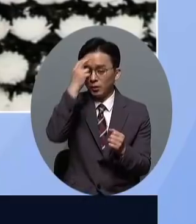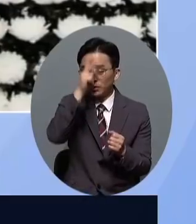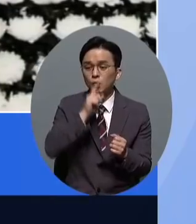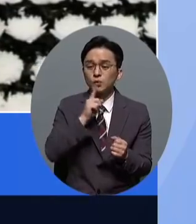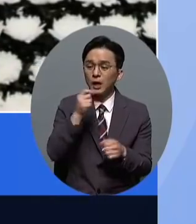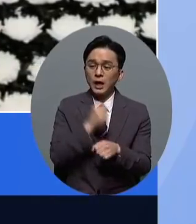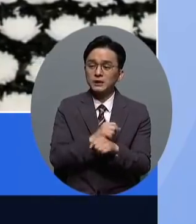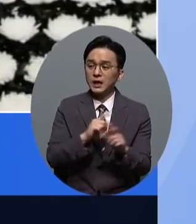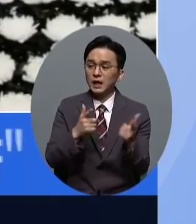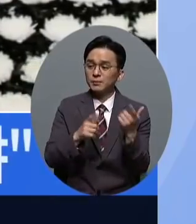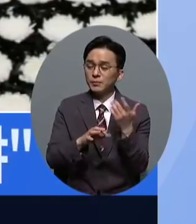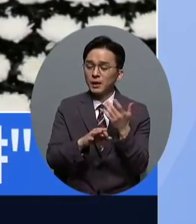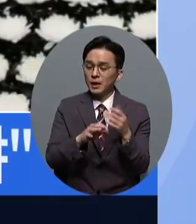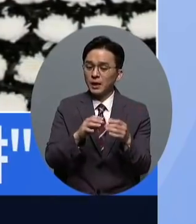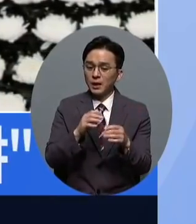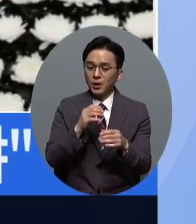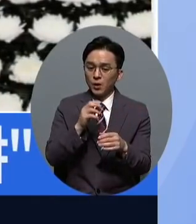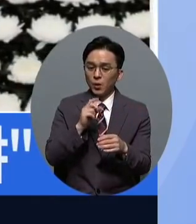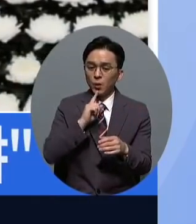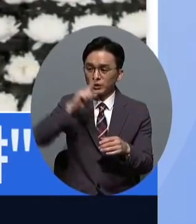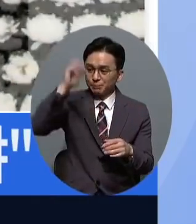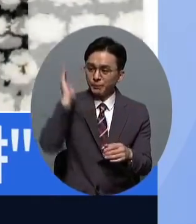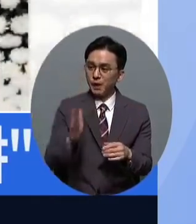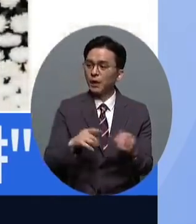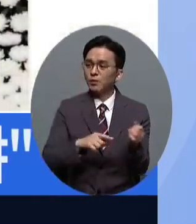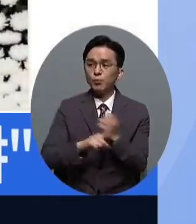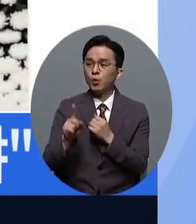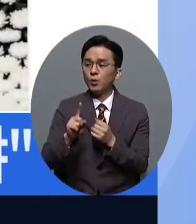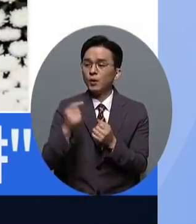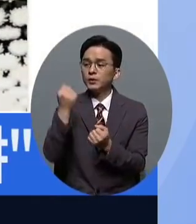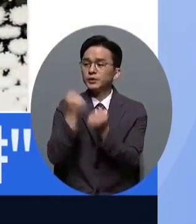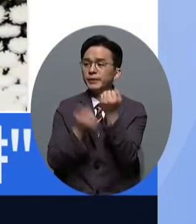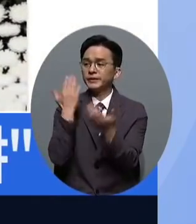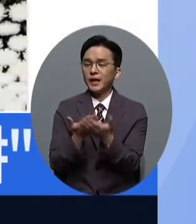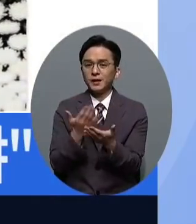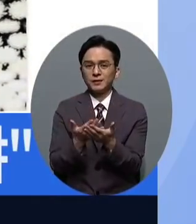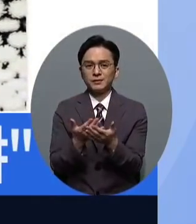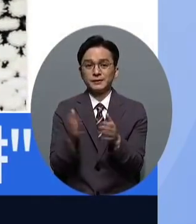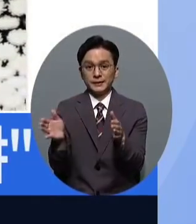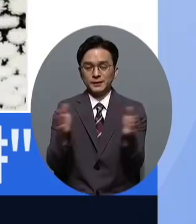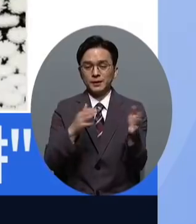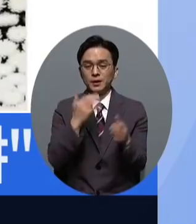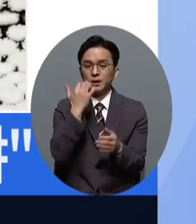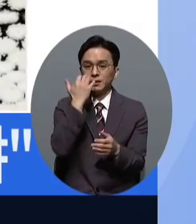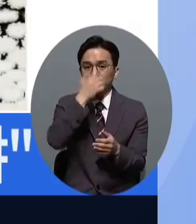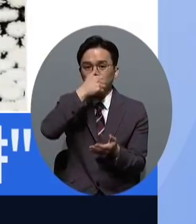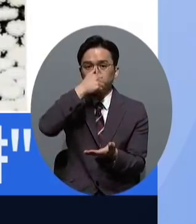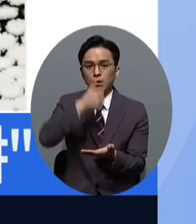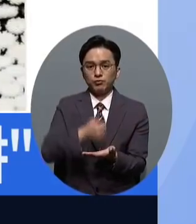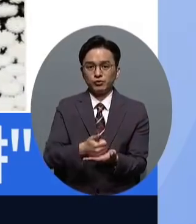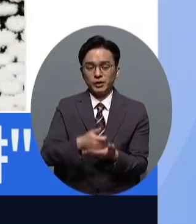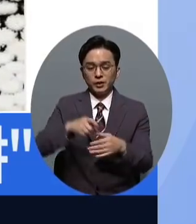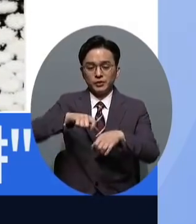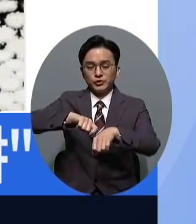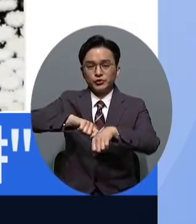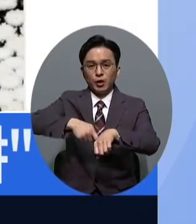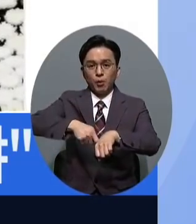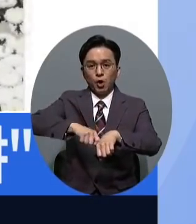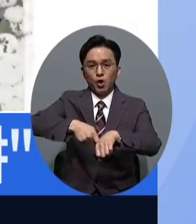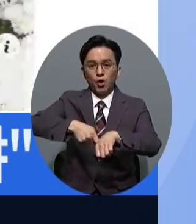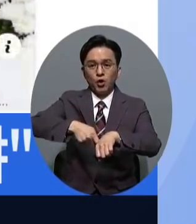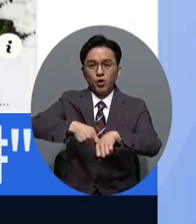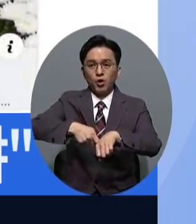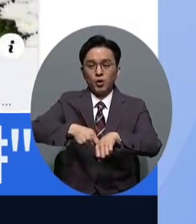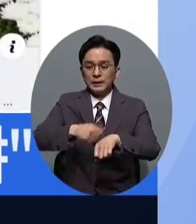하고 있습니다. 그런데 우리가 일반적으로 성범죄에 대해서 처벌되는 예를 보면 명확한 증거가 있어서 처벌이